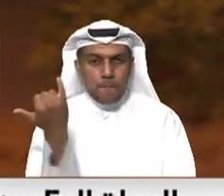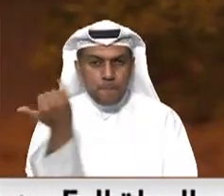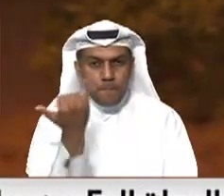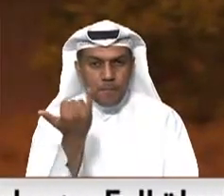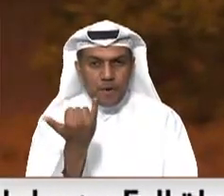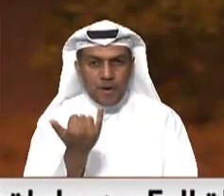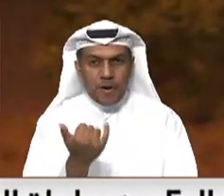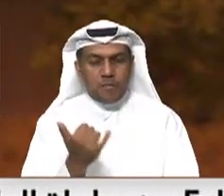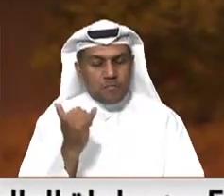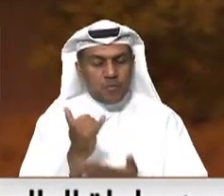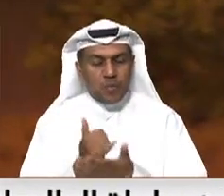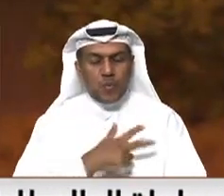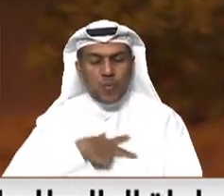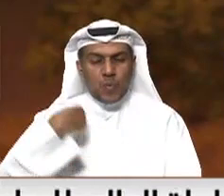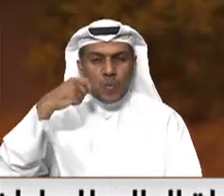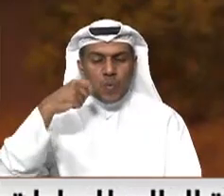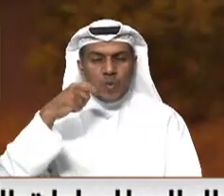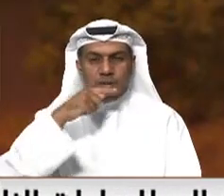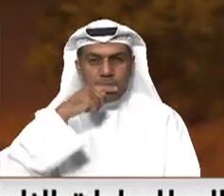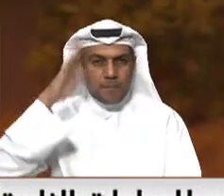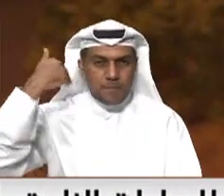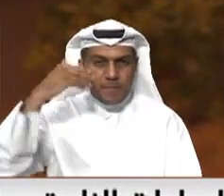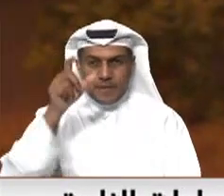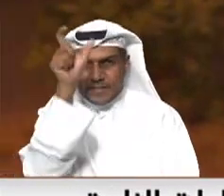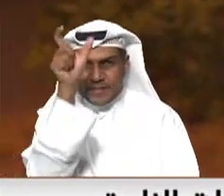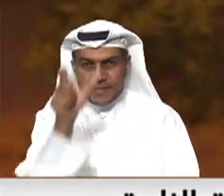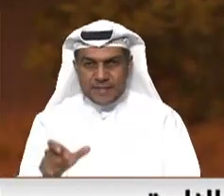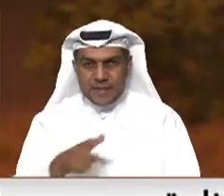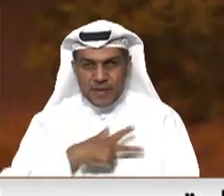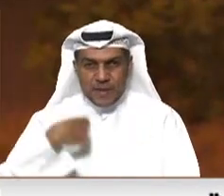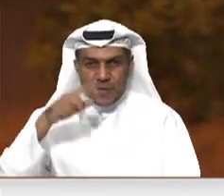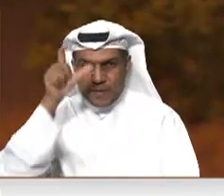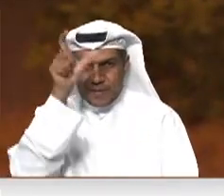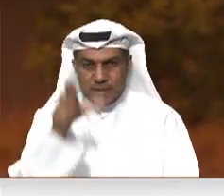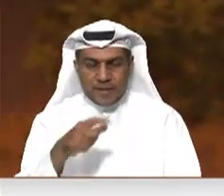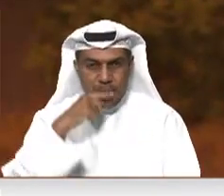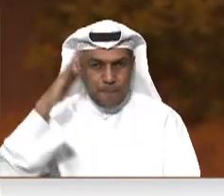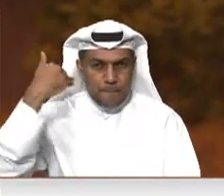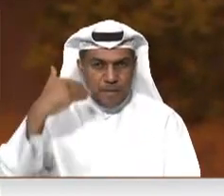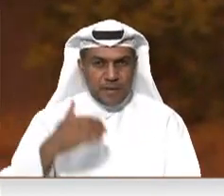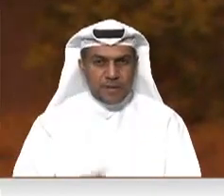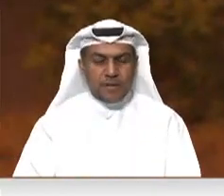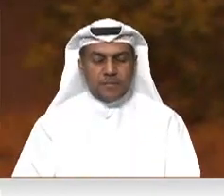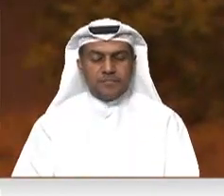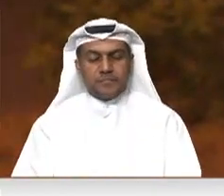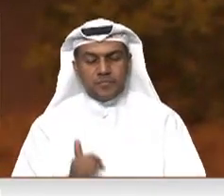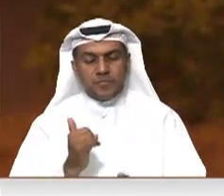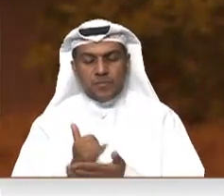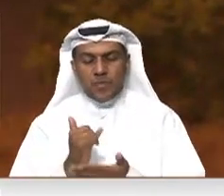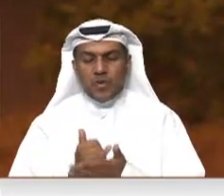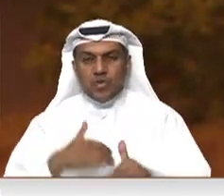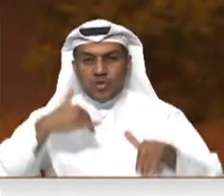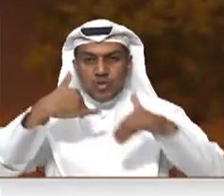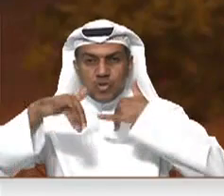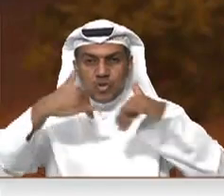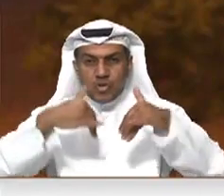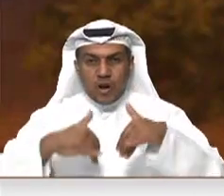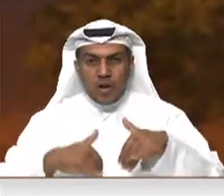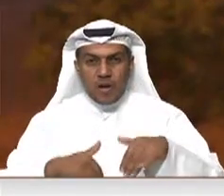امتدادا لتوصيات معالي وزيرة الأشغال العامة الدكتور أماني بقماز بتسكير جميع الحفر العميقة